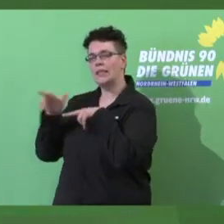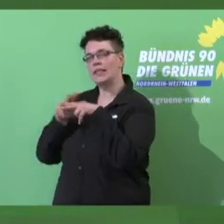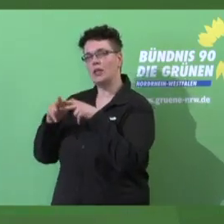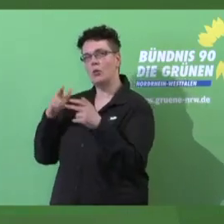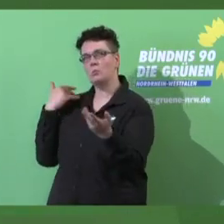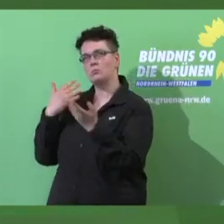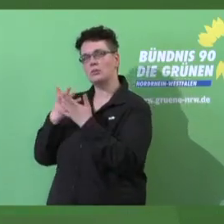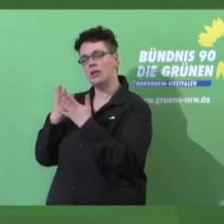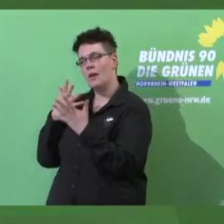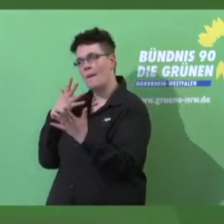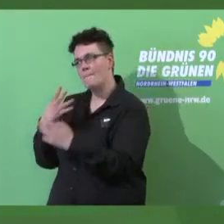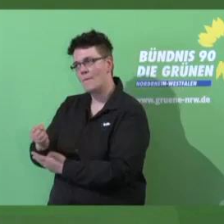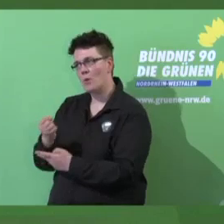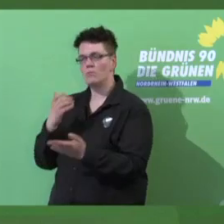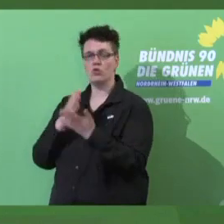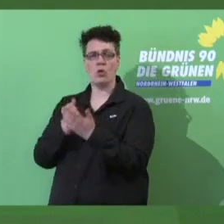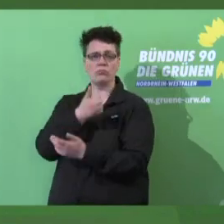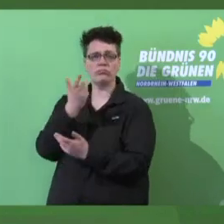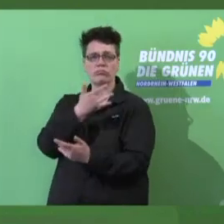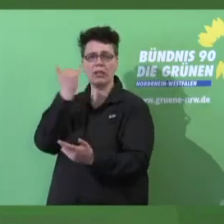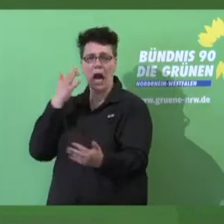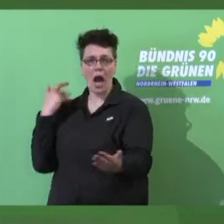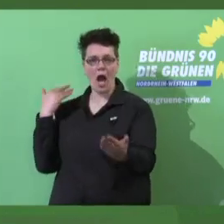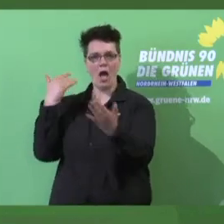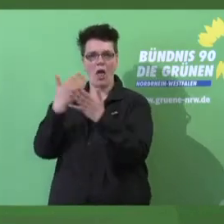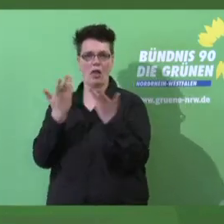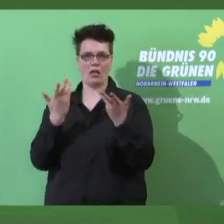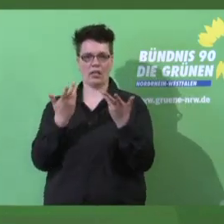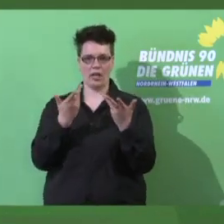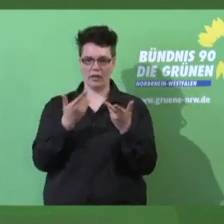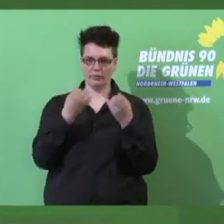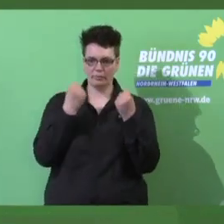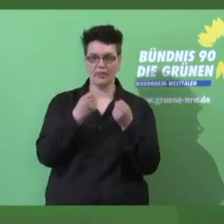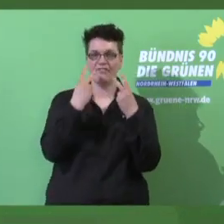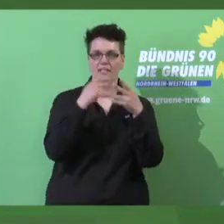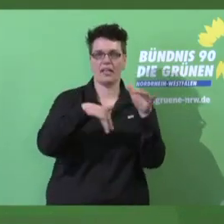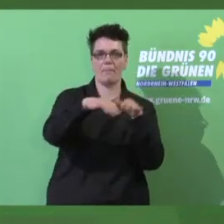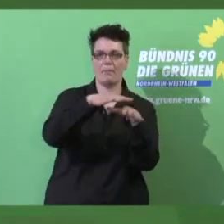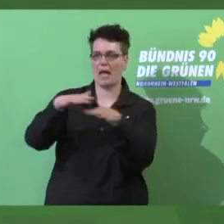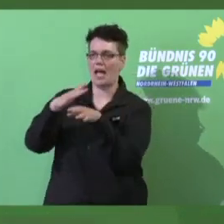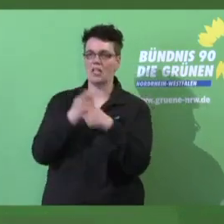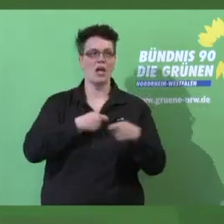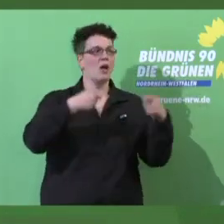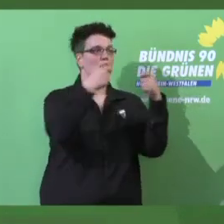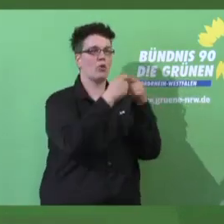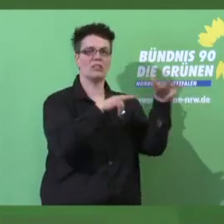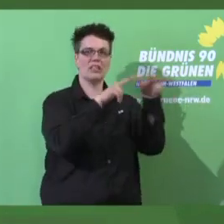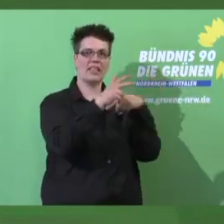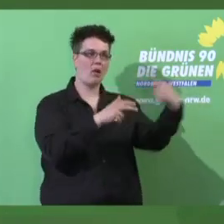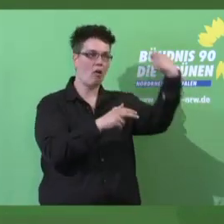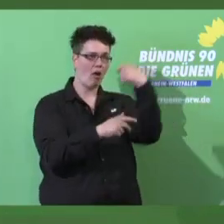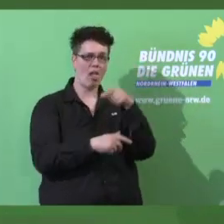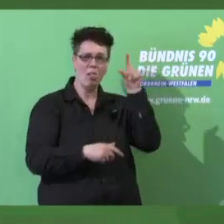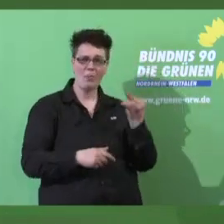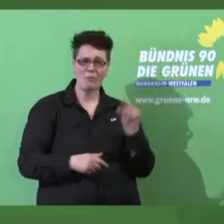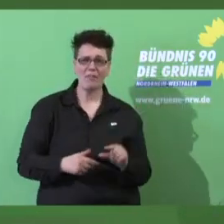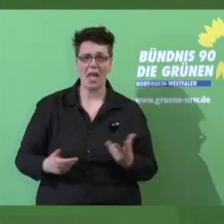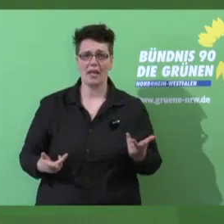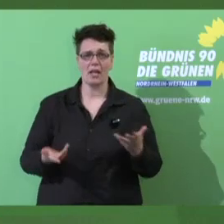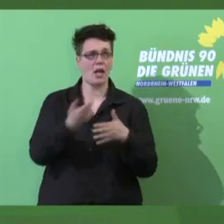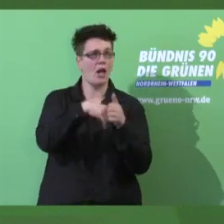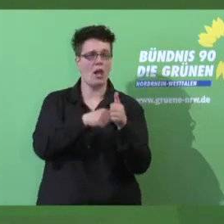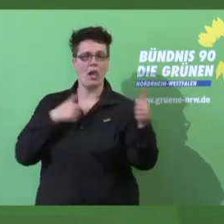den zentralen Bereichen von der Bundesregierung unterfinanziert sind, dass wir abgehängt werden und dass zentrale, wichtige Projekte, die